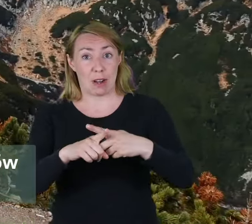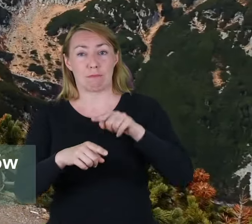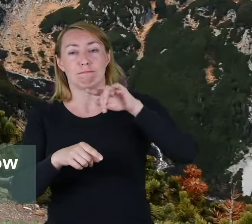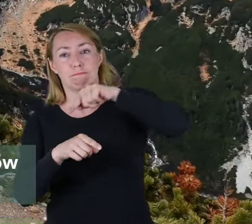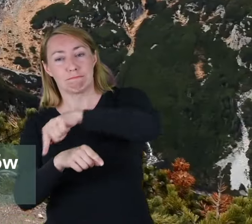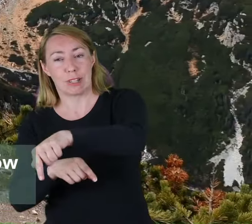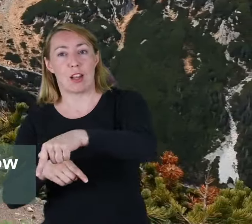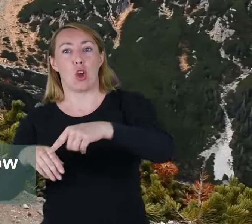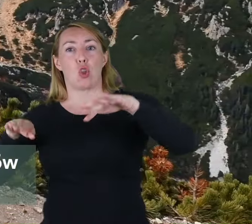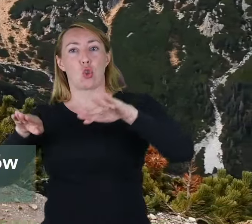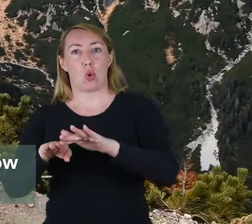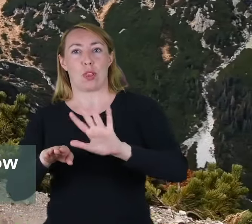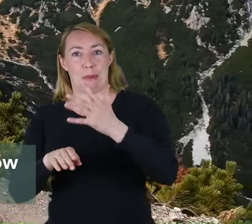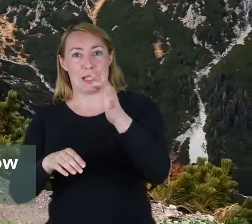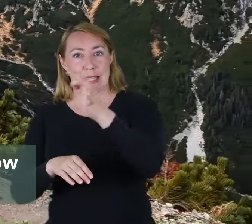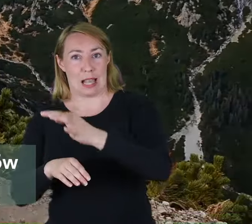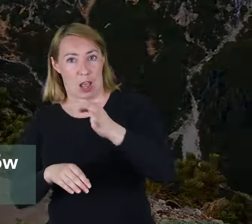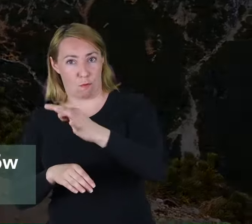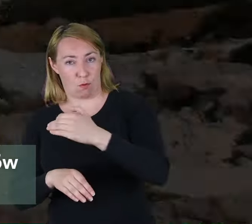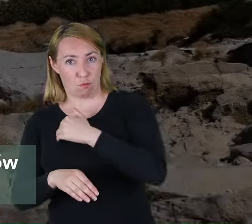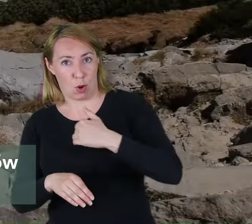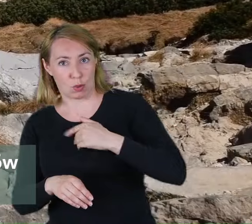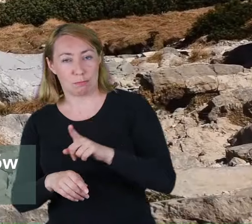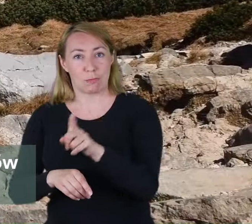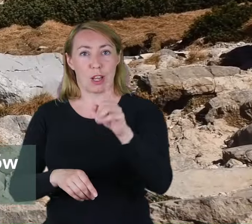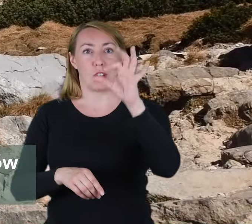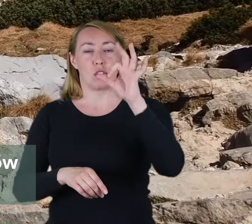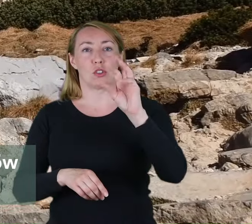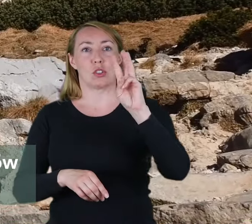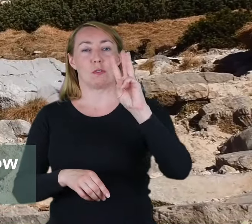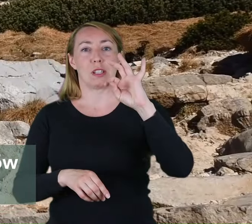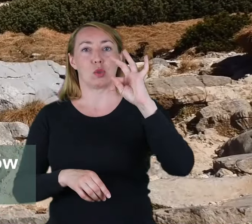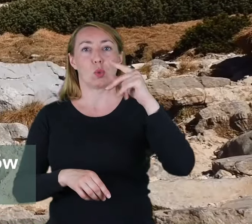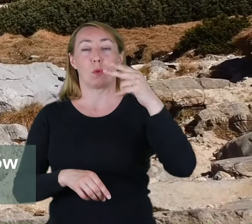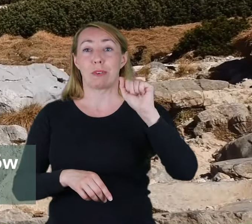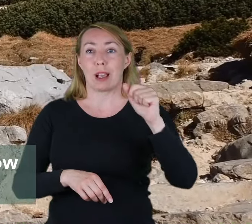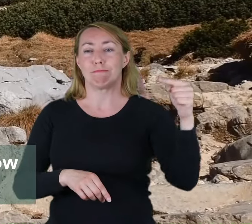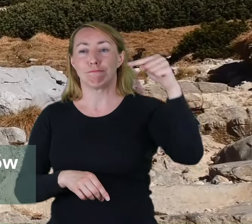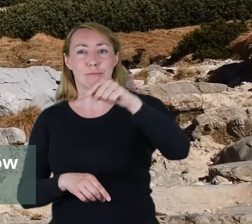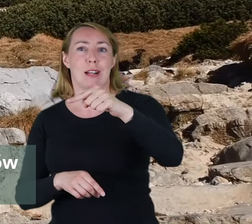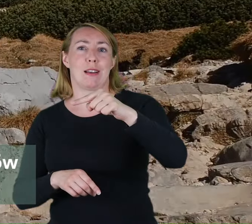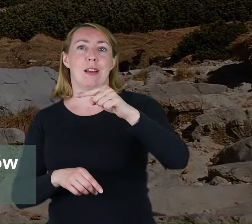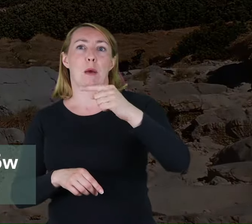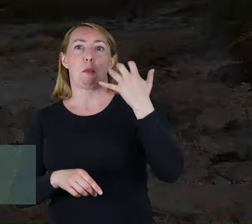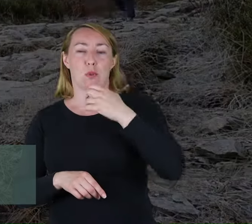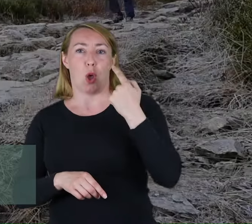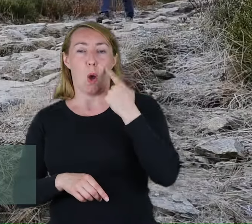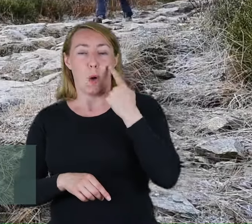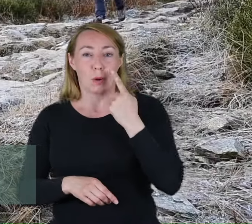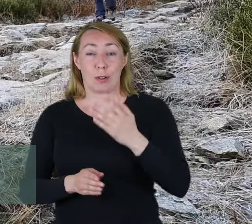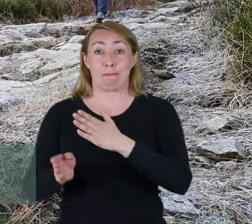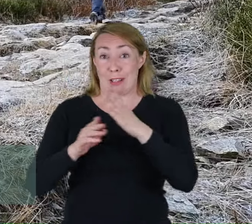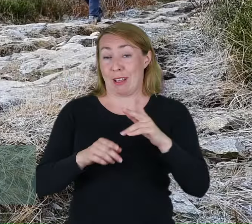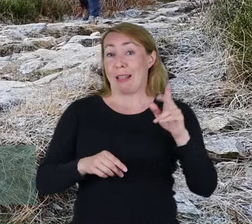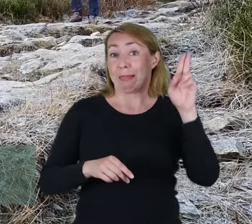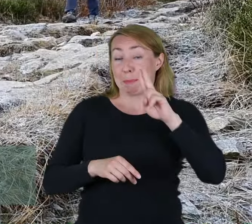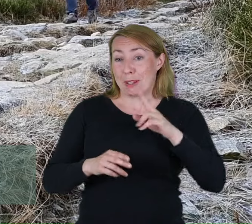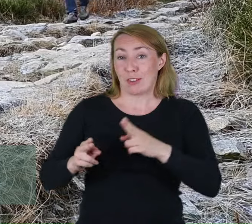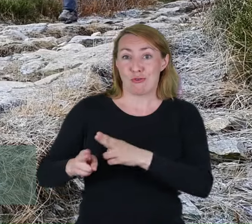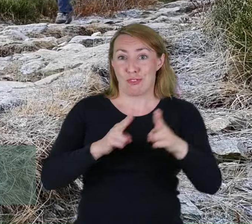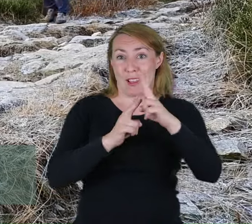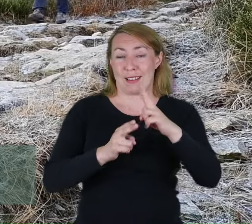Dolinę Pięciu Stawów Polskich i Świstówkę do Morskiego Oka. Chociaż na niebiesko jest też zaznaczony szlak na Giewont. Kolorem zielonym